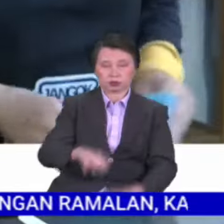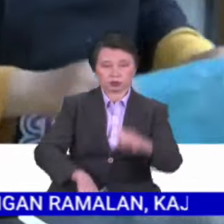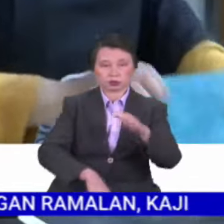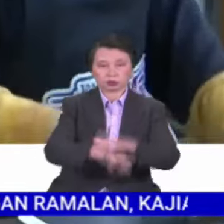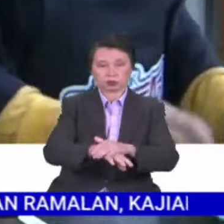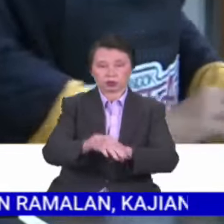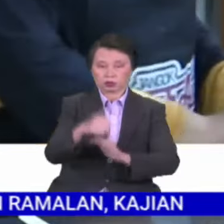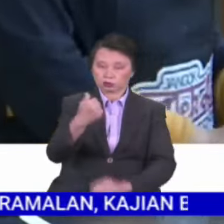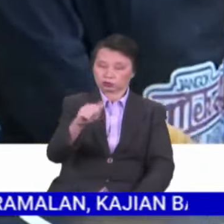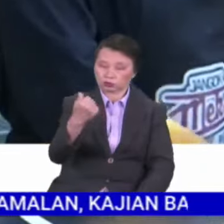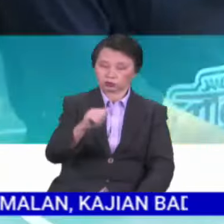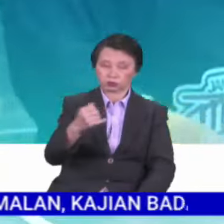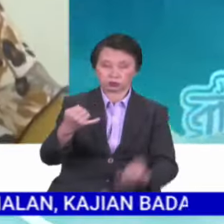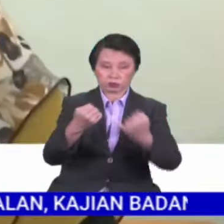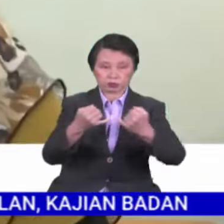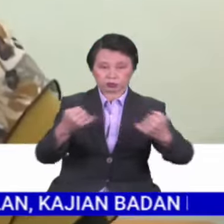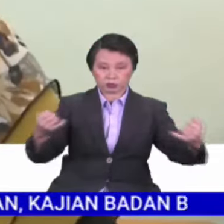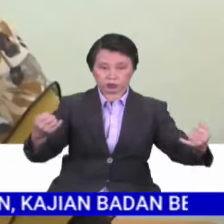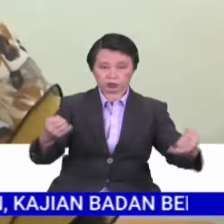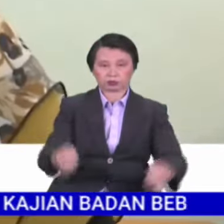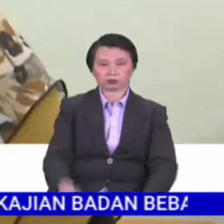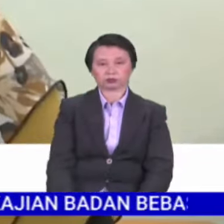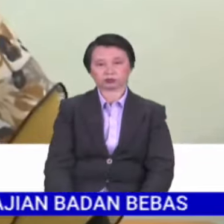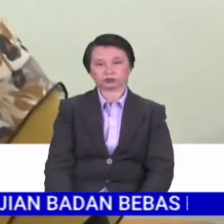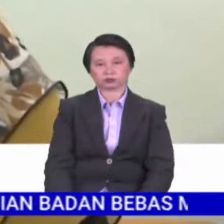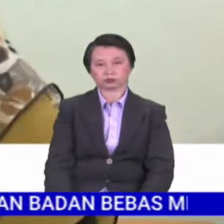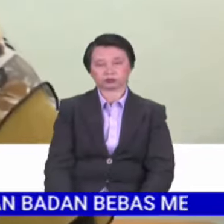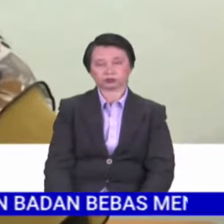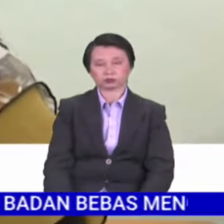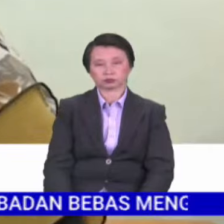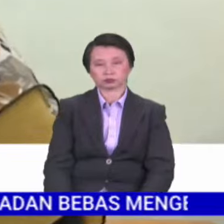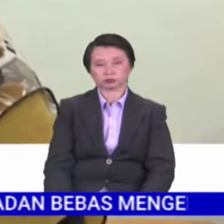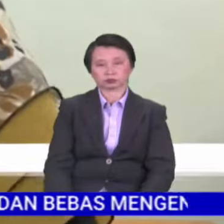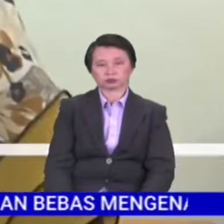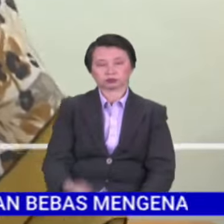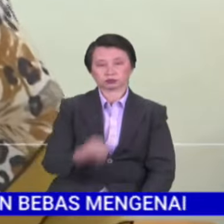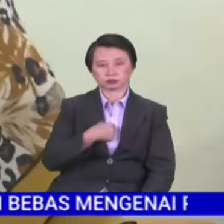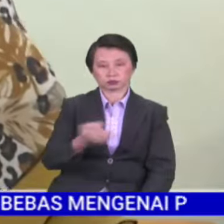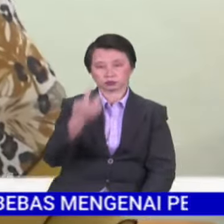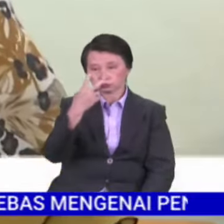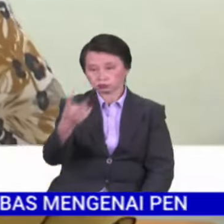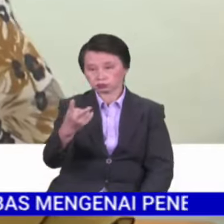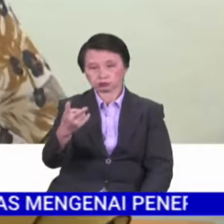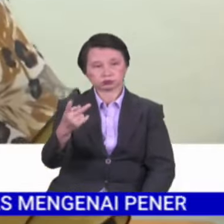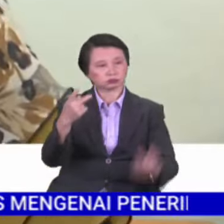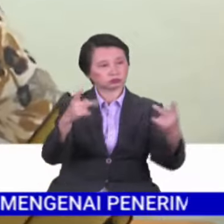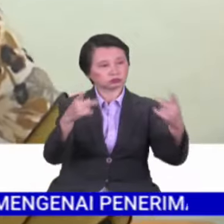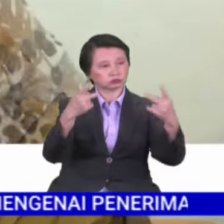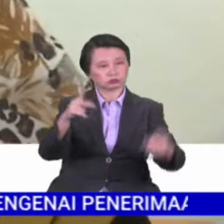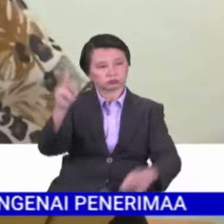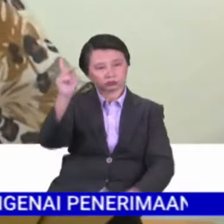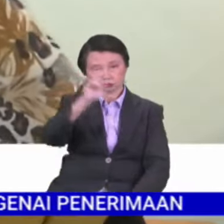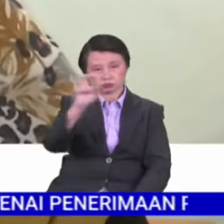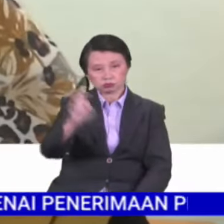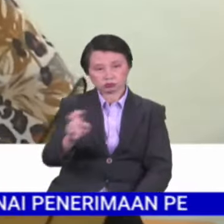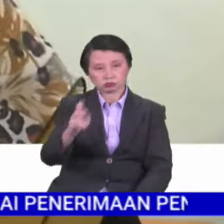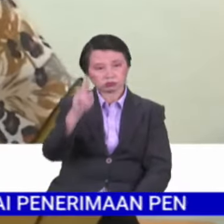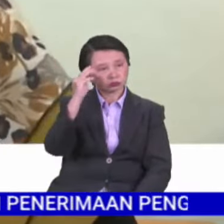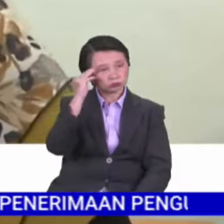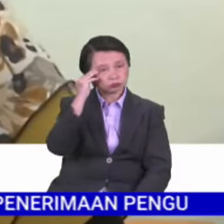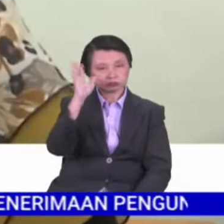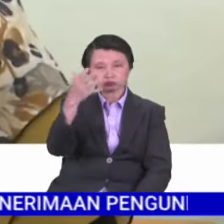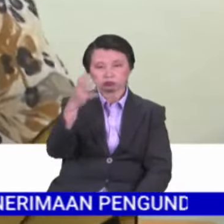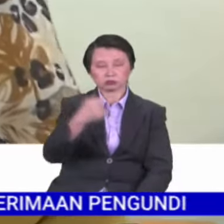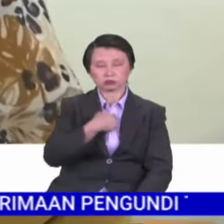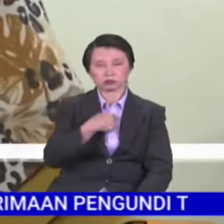10 jenis kesemuanya. Bangunkan di Jeli ni saya tengok tak ada lagi kedai pizza Bumi Putra lah. Saya banyak